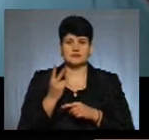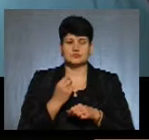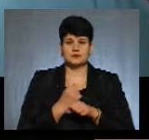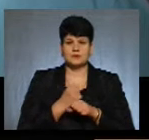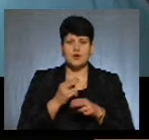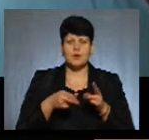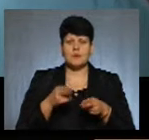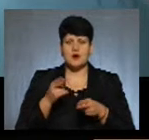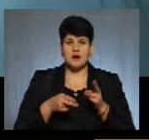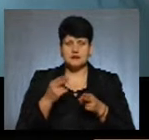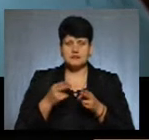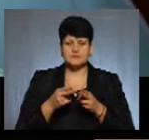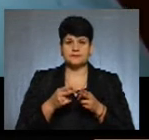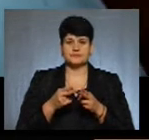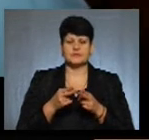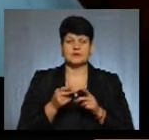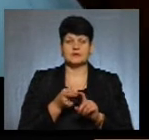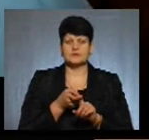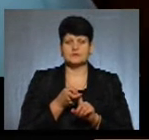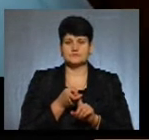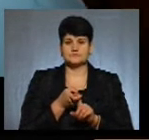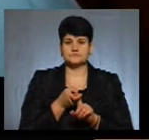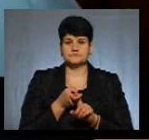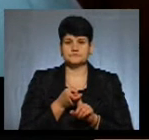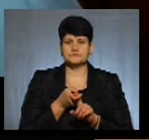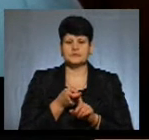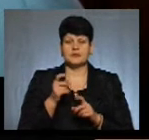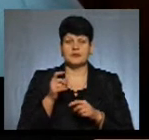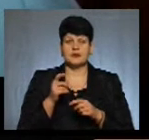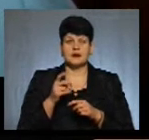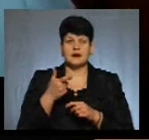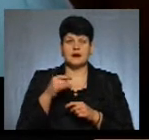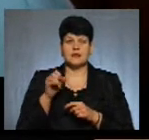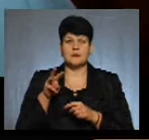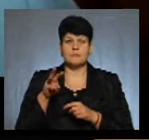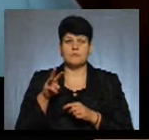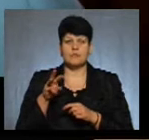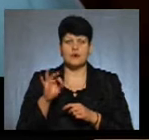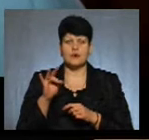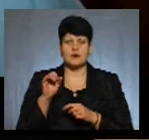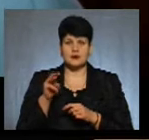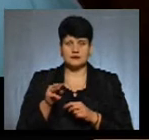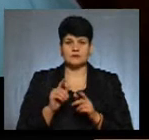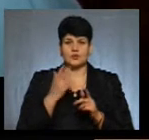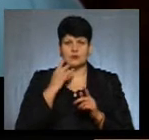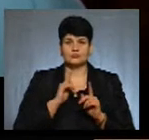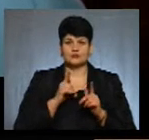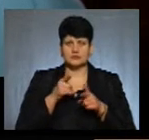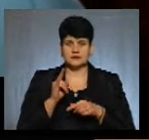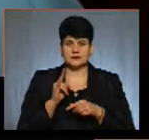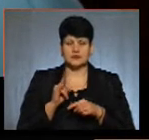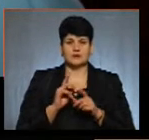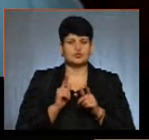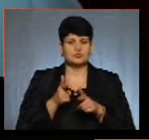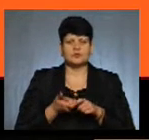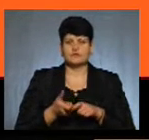проведена операція, оперативне втручання з приводу мастоїдиту, гаймориту. Це ще при поступленні було. Ну, поступила дитина в